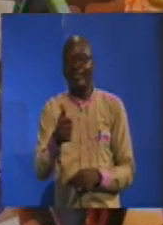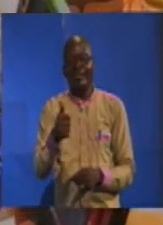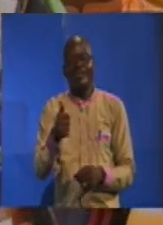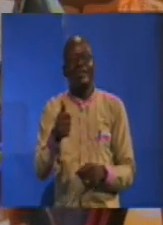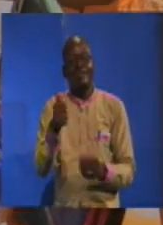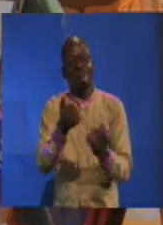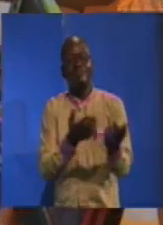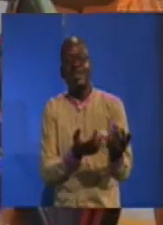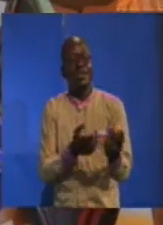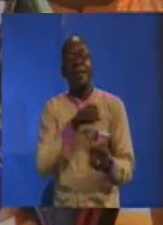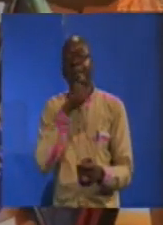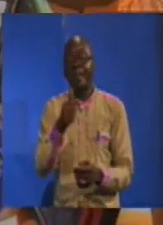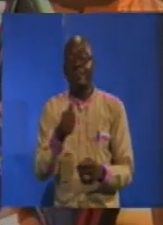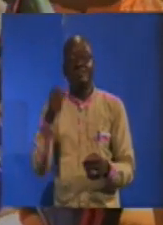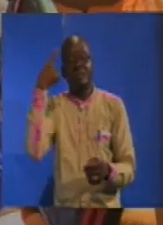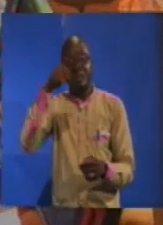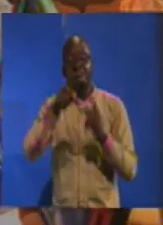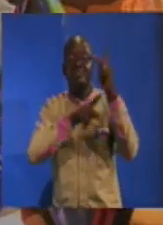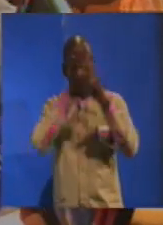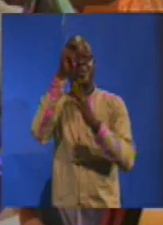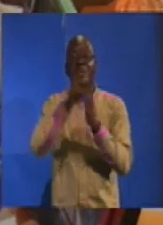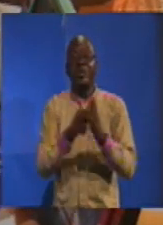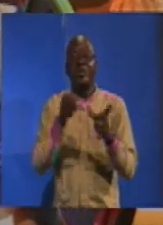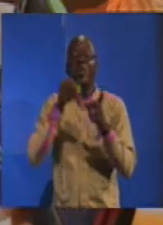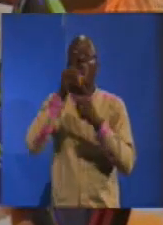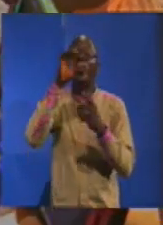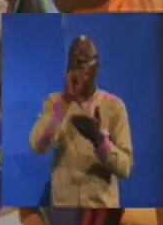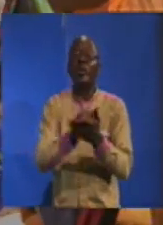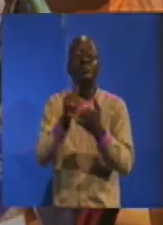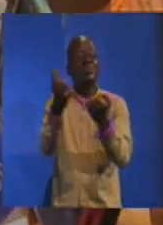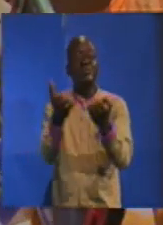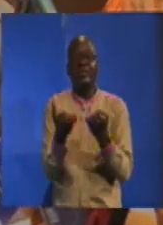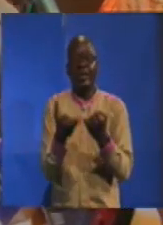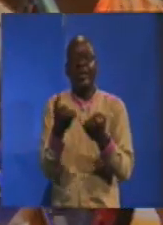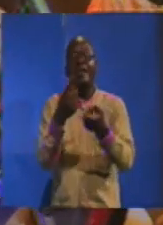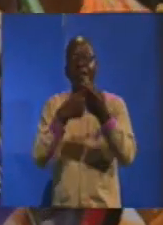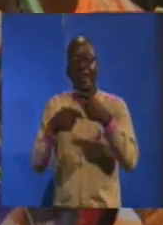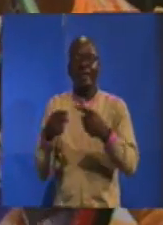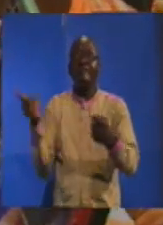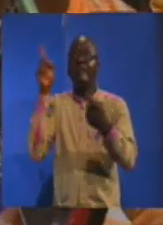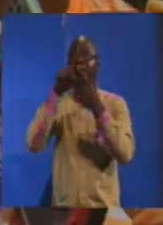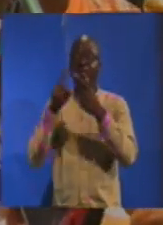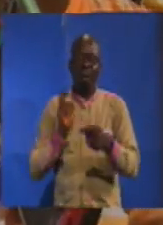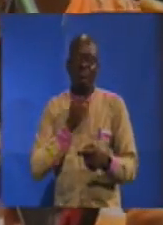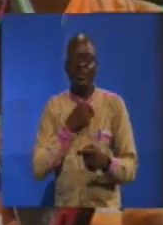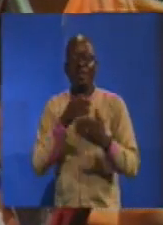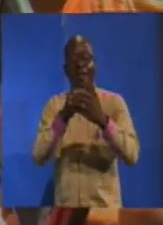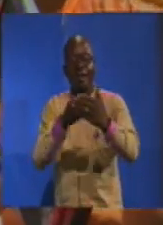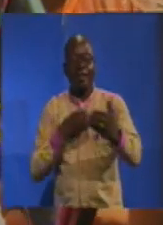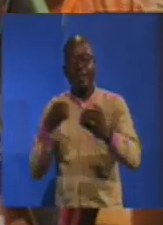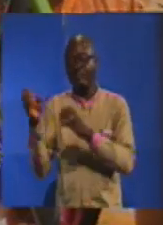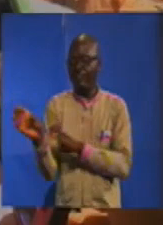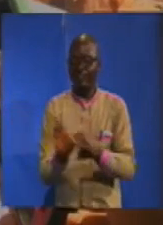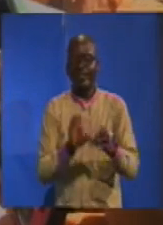même pas que la population ou ceux qui en ont besoin viennent envers nous avant que nous ne